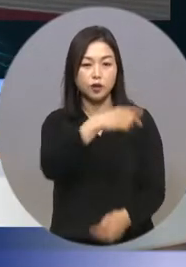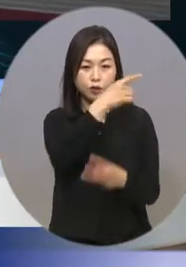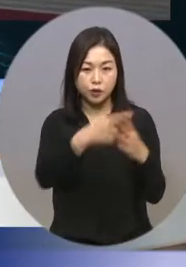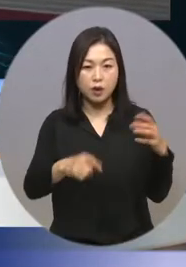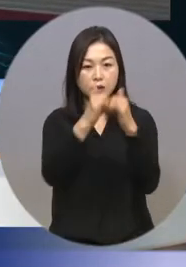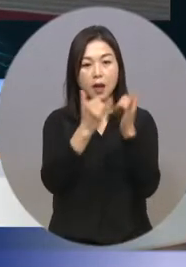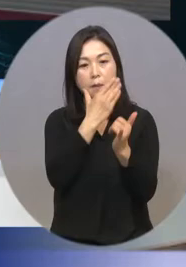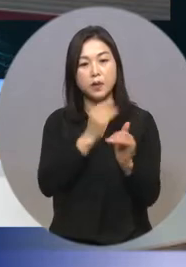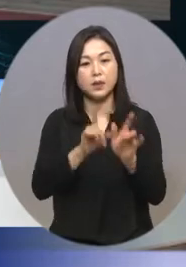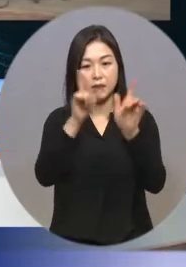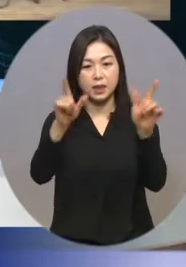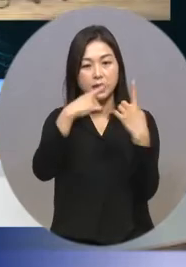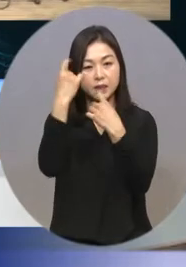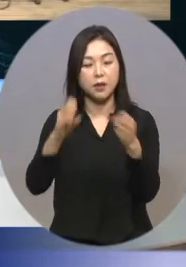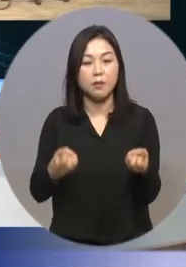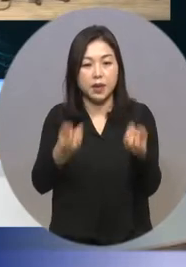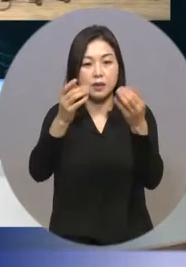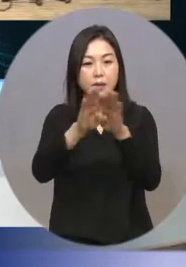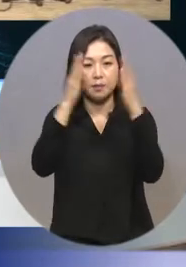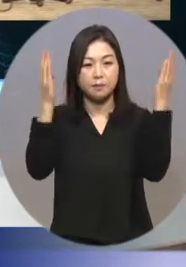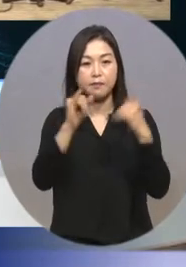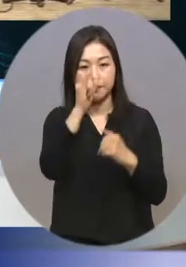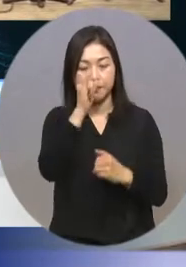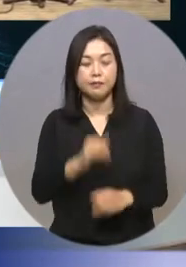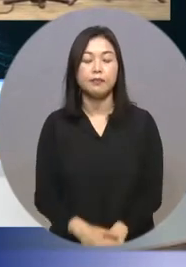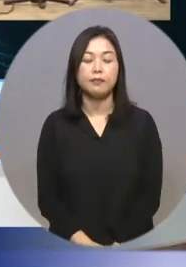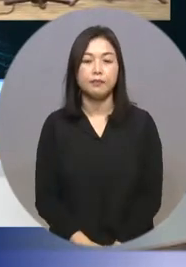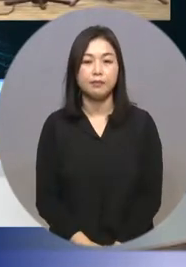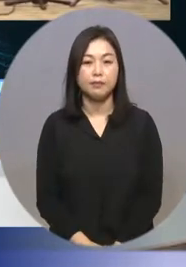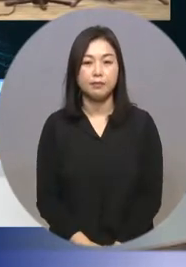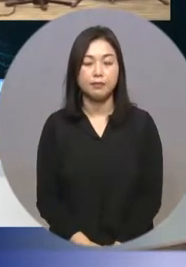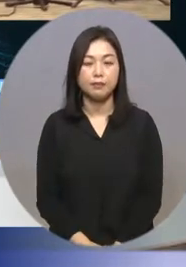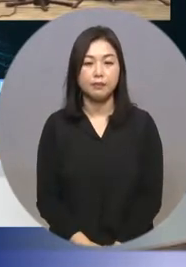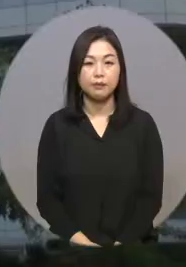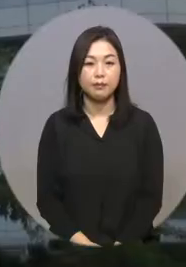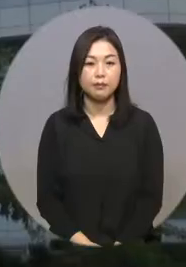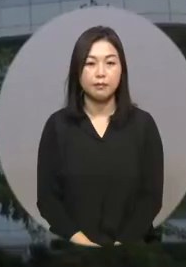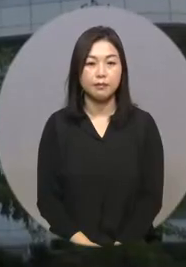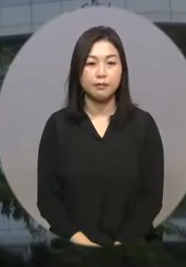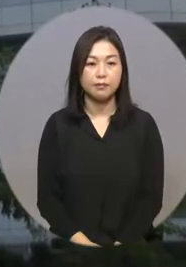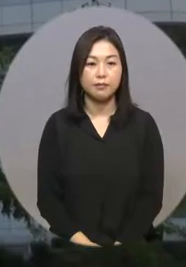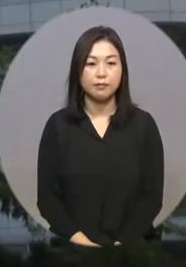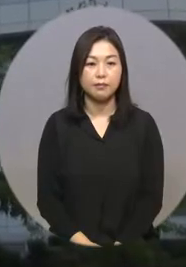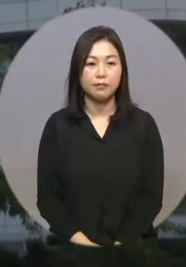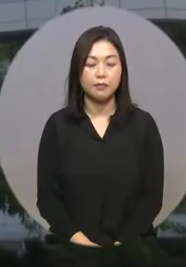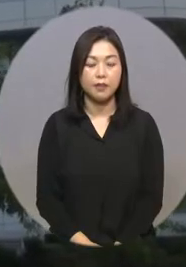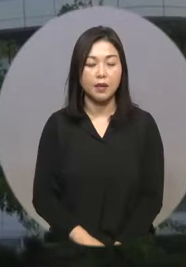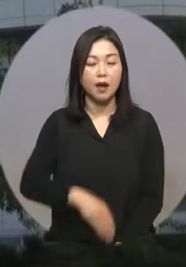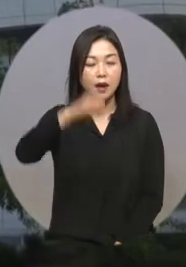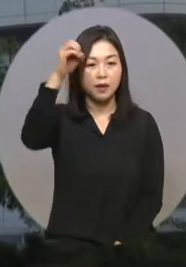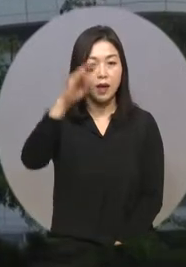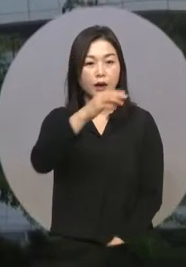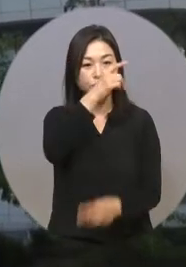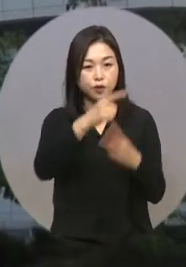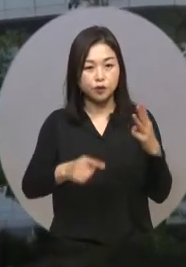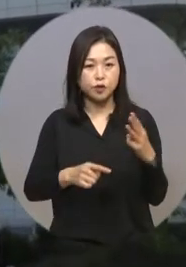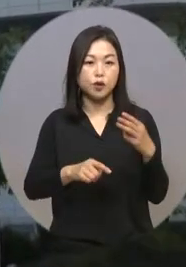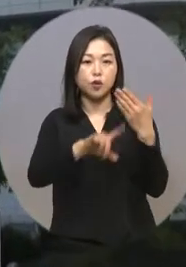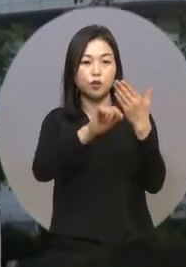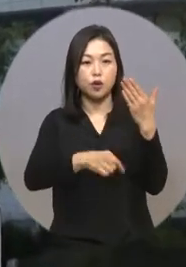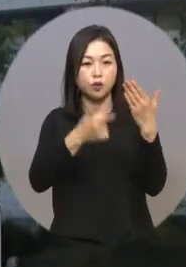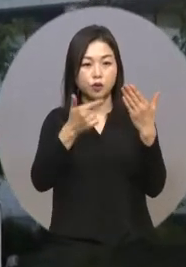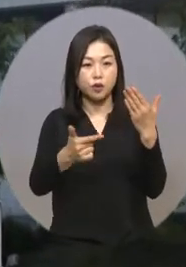기념 행사가 열렸습니다 보도에 정우성 기자입니다 양주 씨는 지난 6일 경기 3류